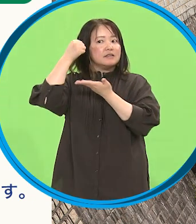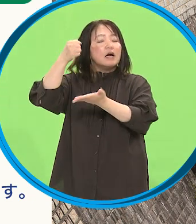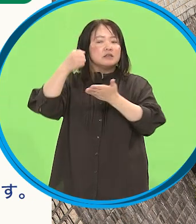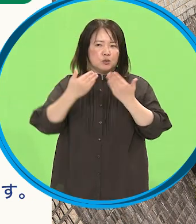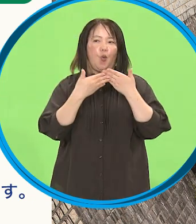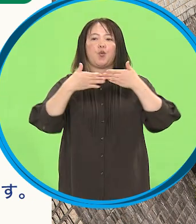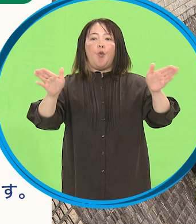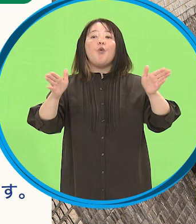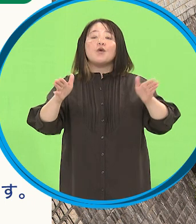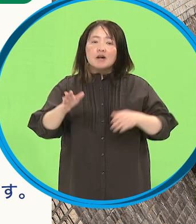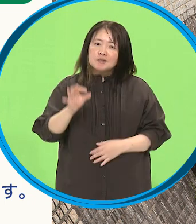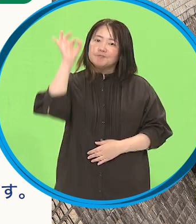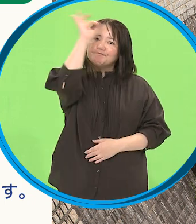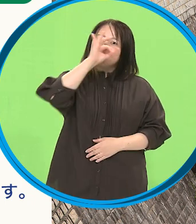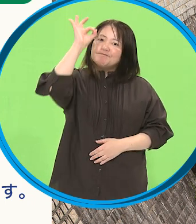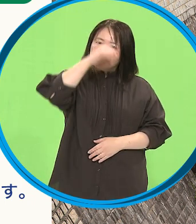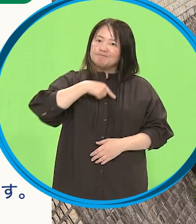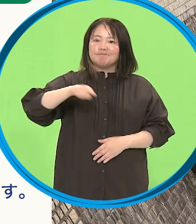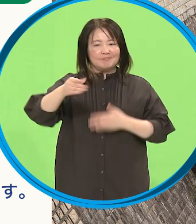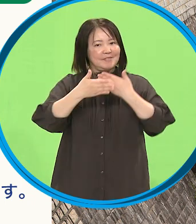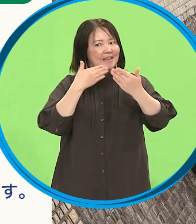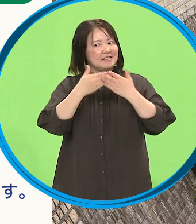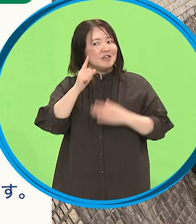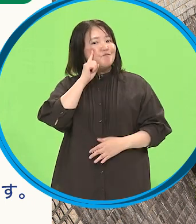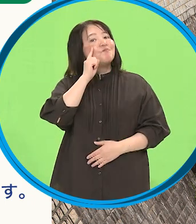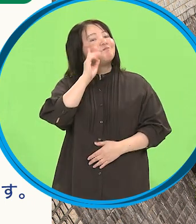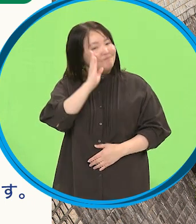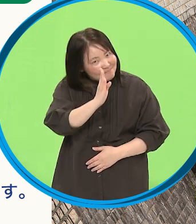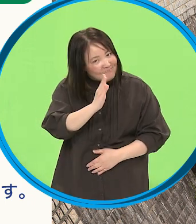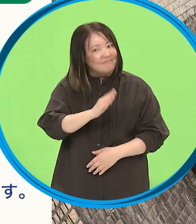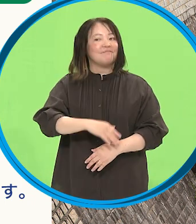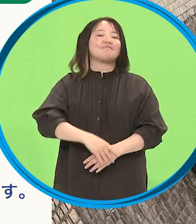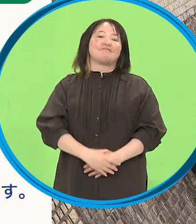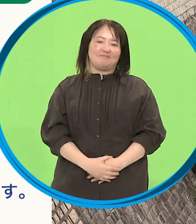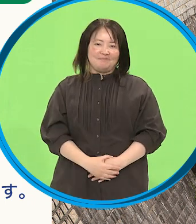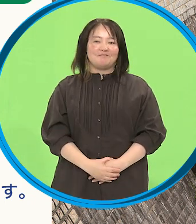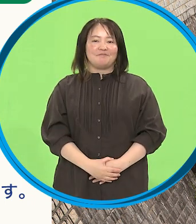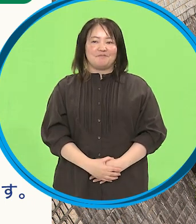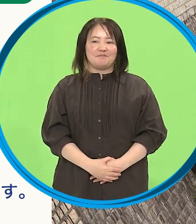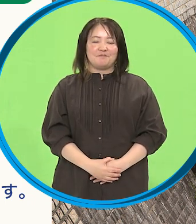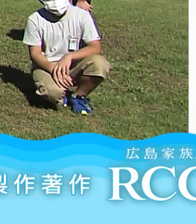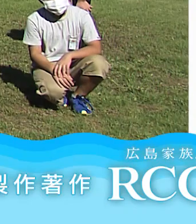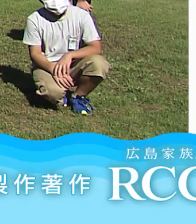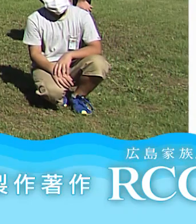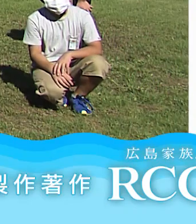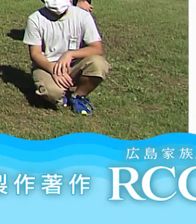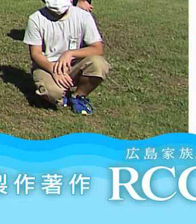文化財を期間限定で特別に公開。呉の歴史を巡って体感しよう。